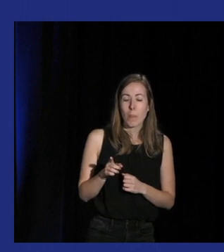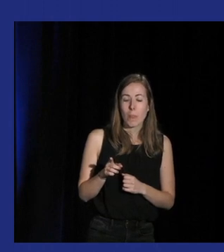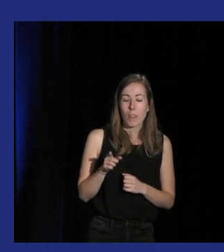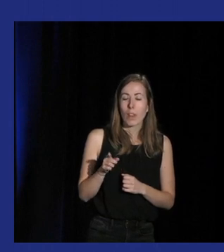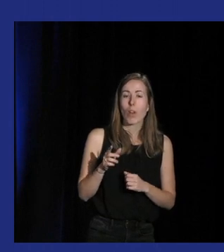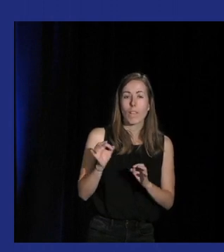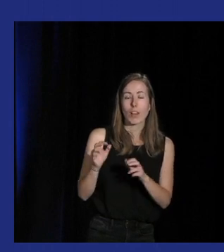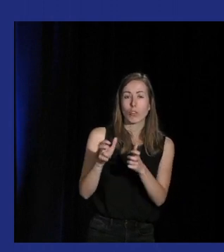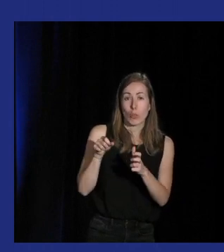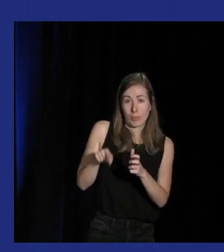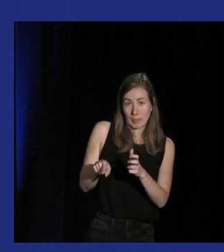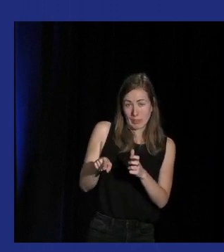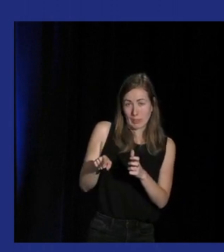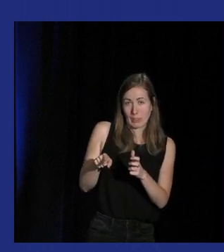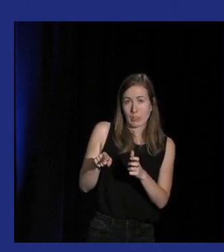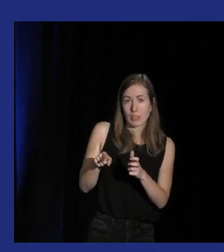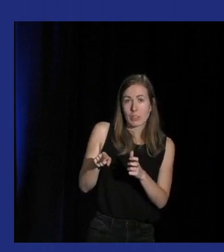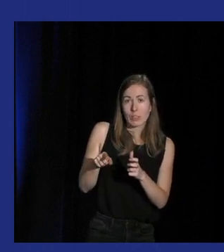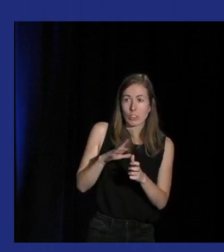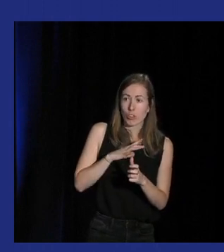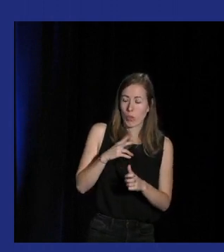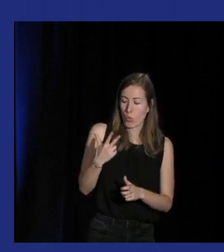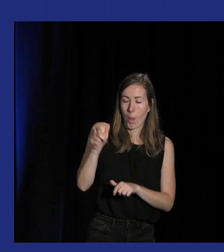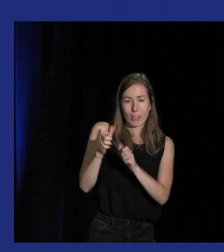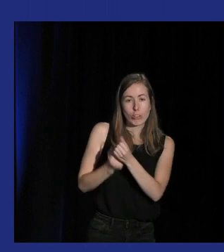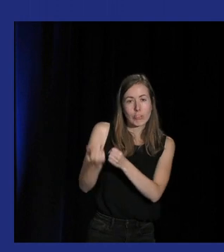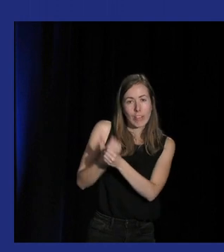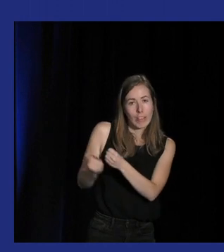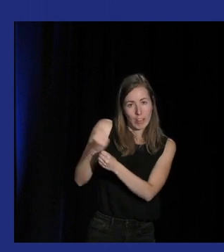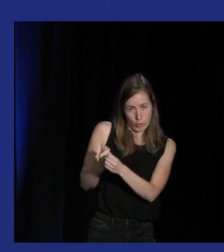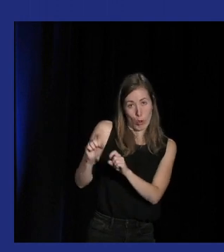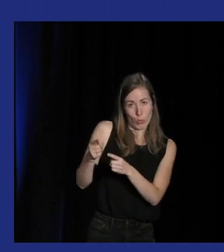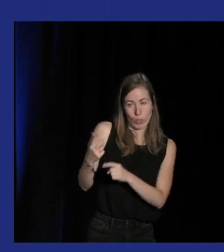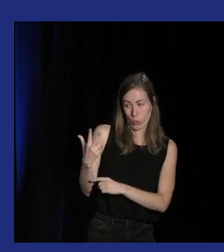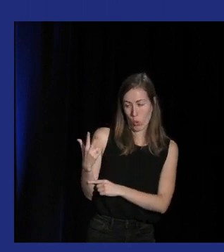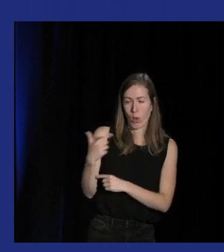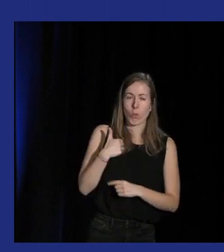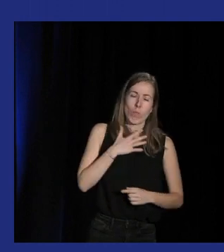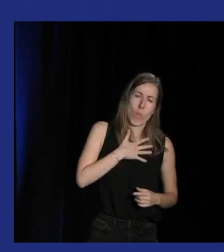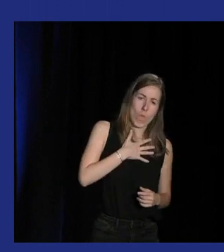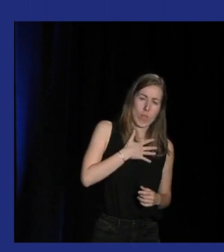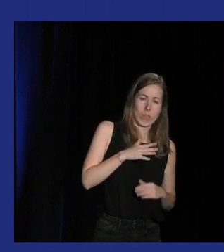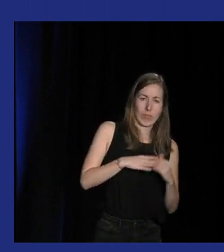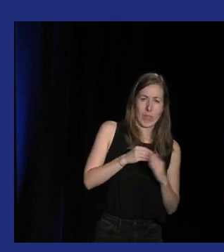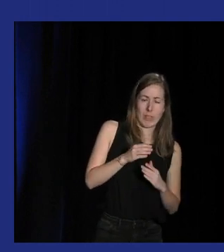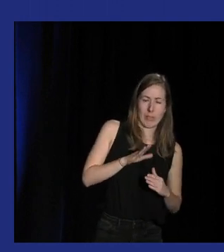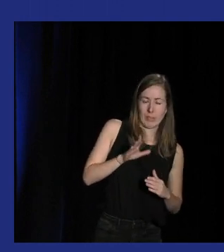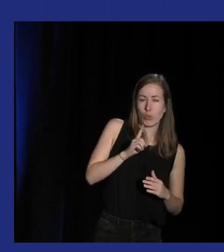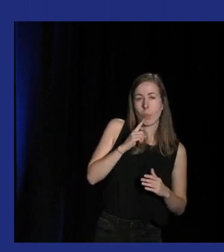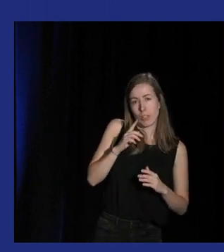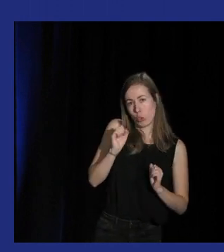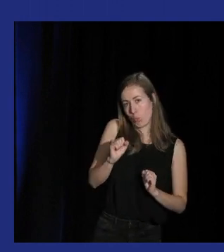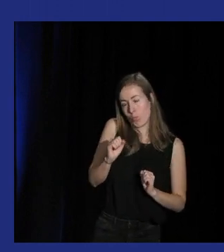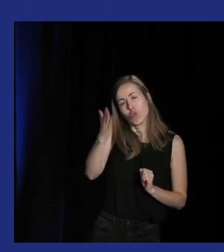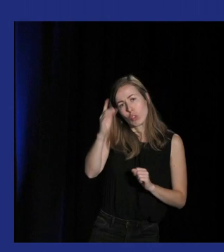Quantic Dream On a eu trois compositeurs donc c'est pas c'est pas vraiment ma partie donc mais je peux vous dire ce que je sais là dessus c'est que